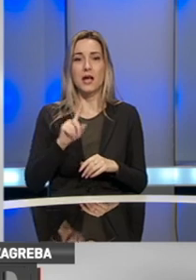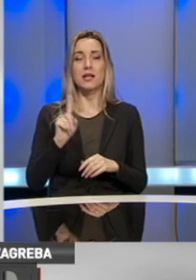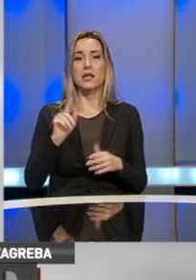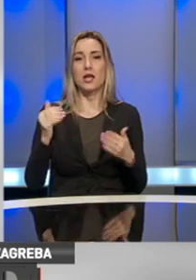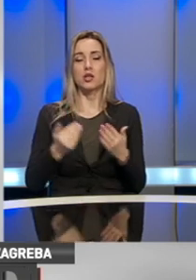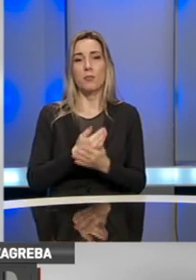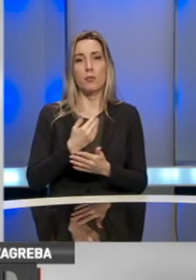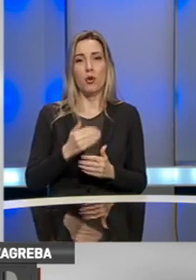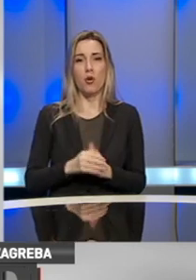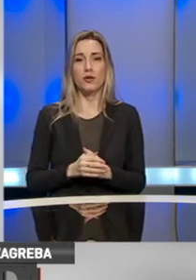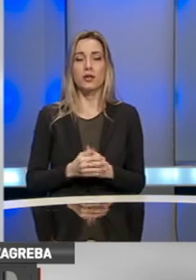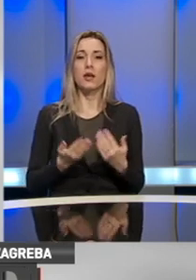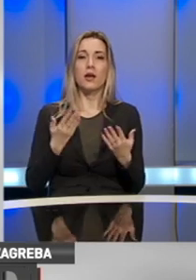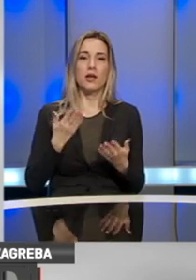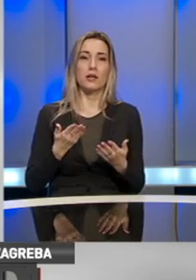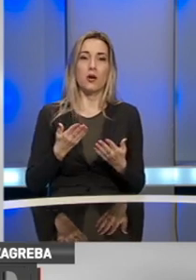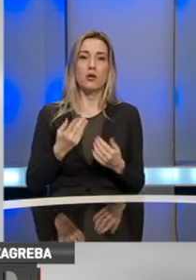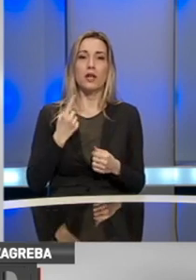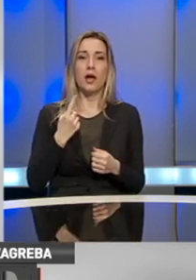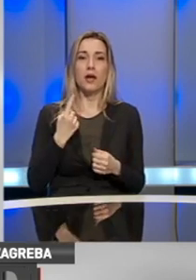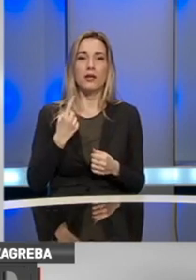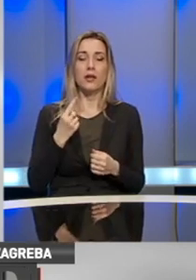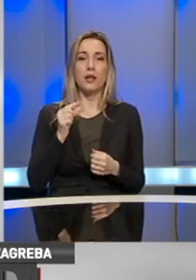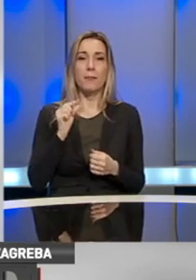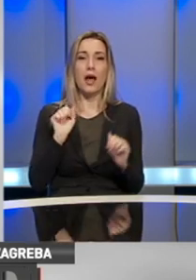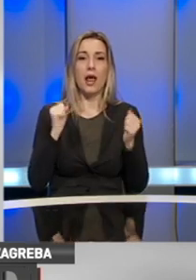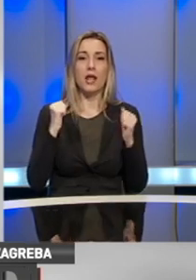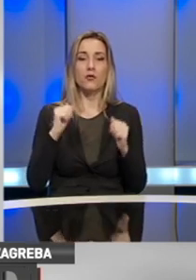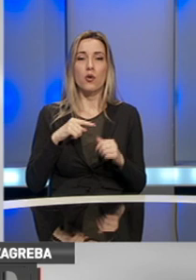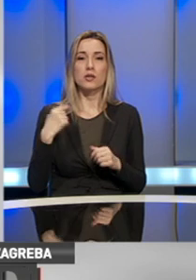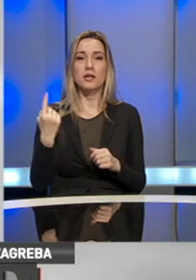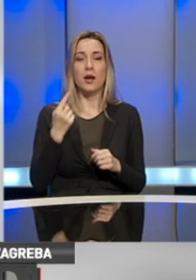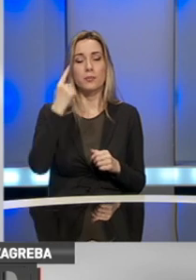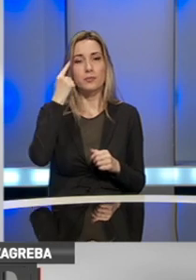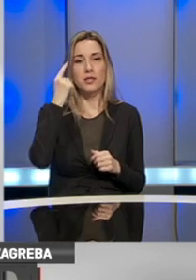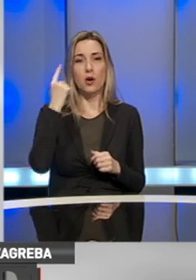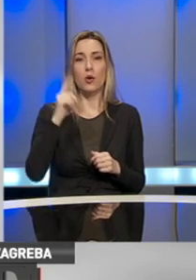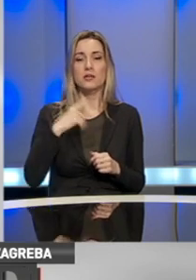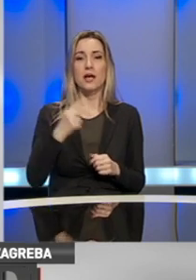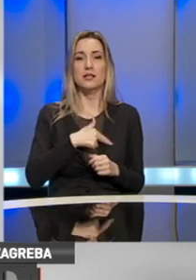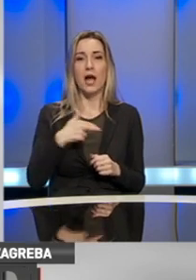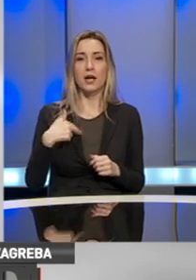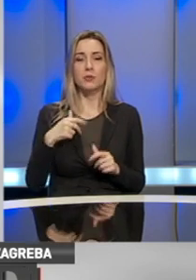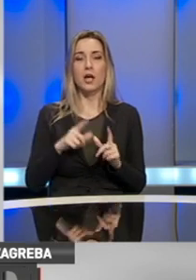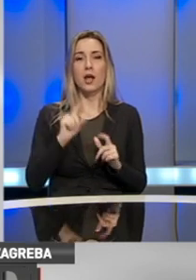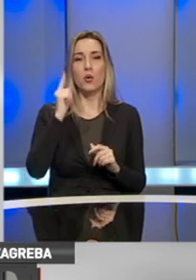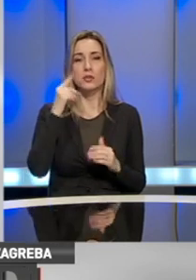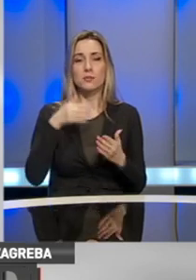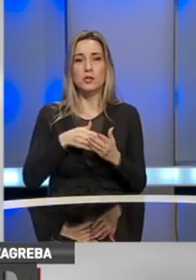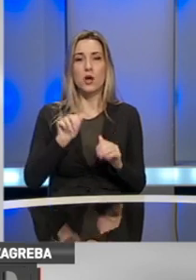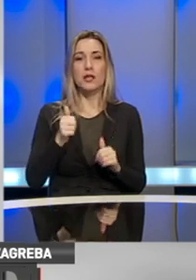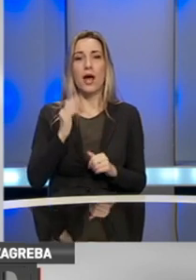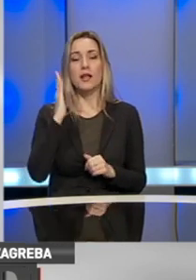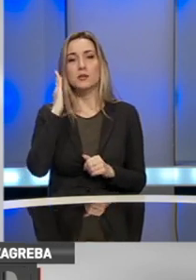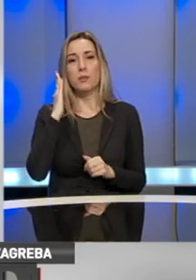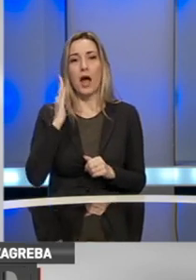neće dogoditi. Tako da je jedna svojevrsna malo nervoza, psihoza Zagrepčana u smislu da li